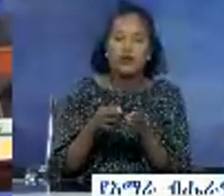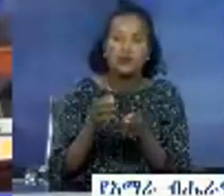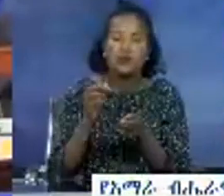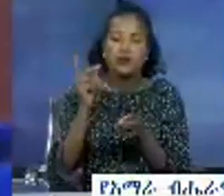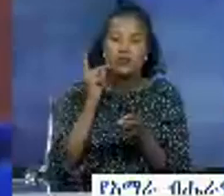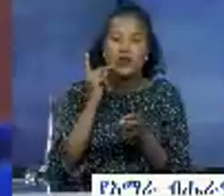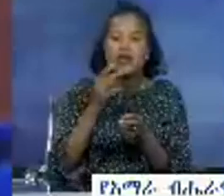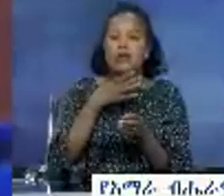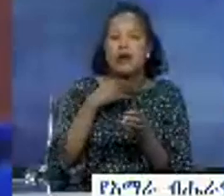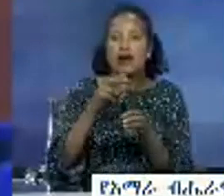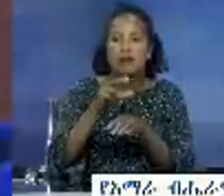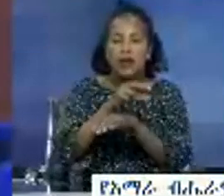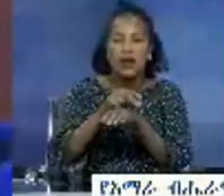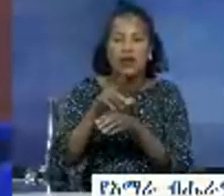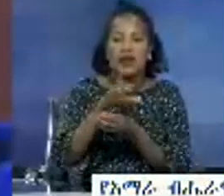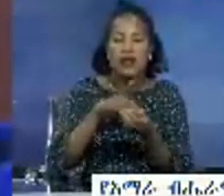የአማራ ብሔራዊ